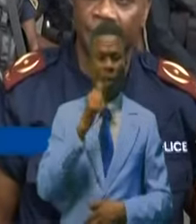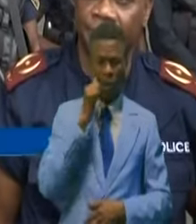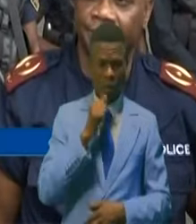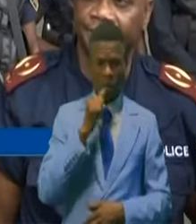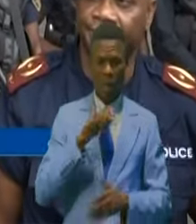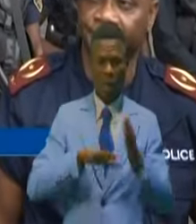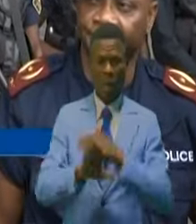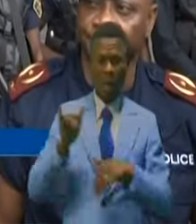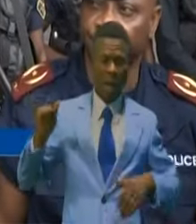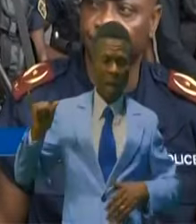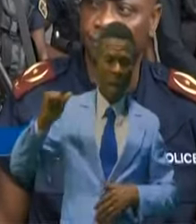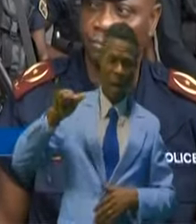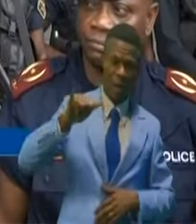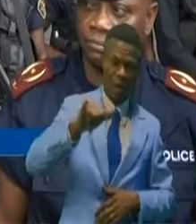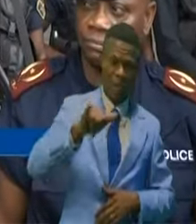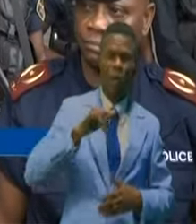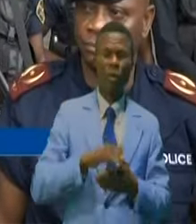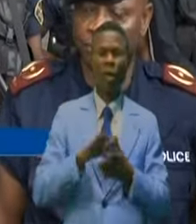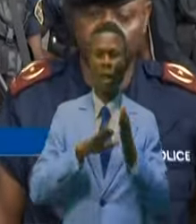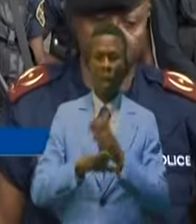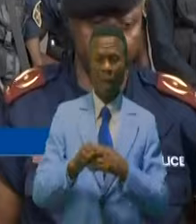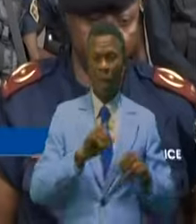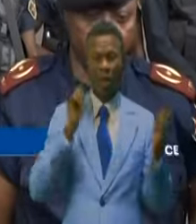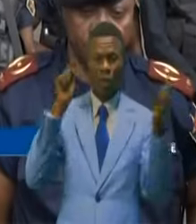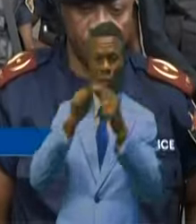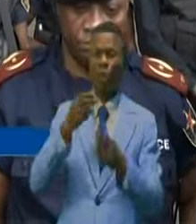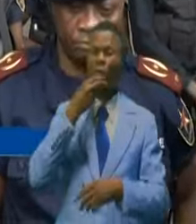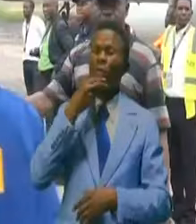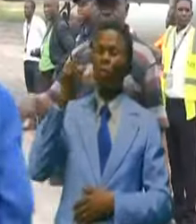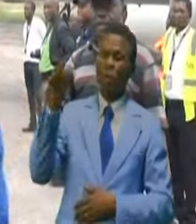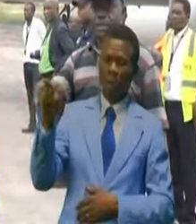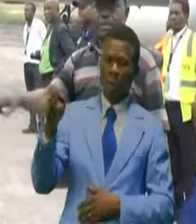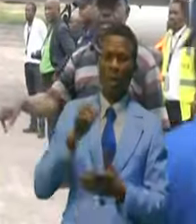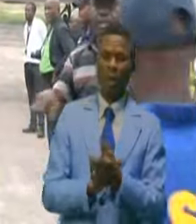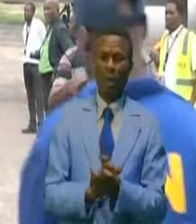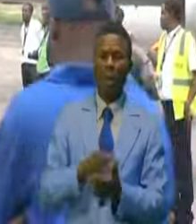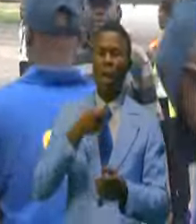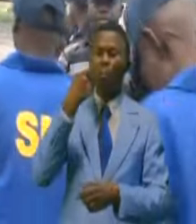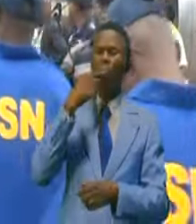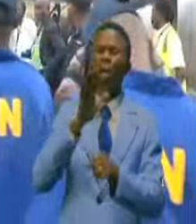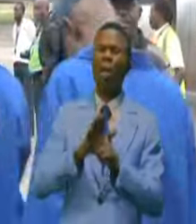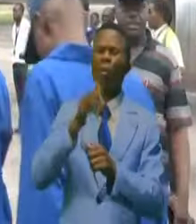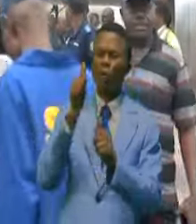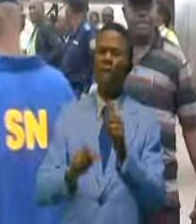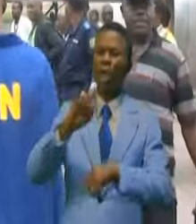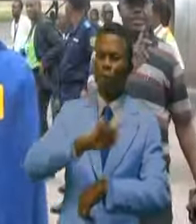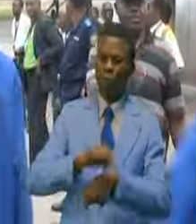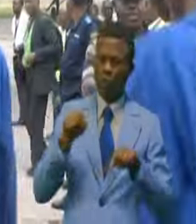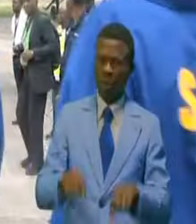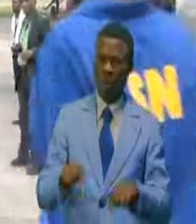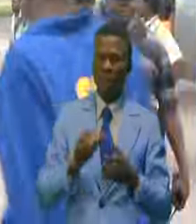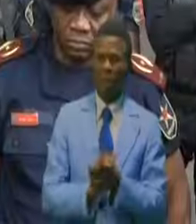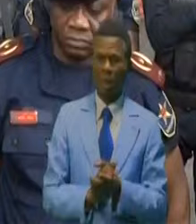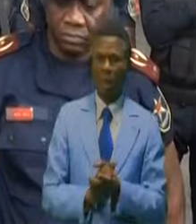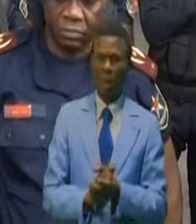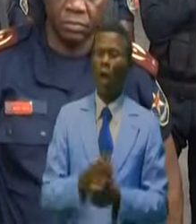prendre l'avion, venez le voir, ils viennent d'embarquer, ils vont à Kanyama-Kasese via Mbujimaï. Tobana Kolobango, Mikolonyon Soao. Que